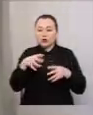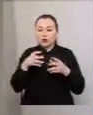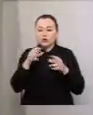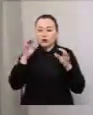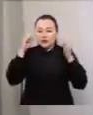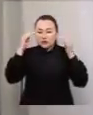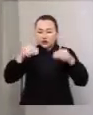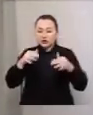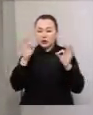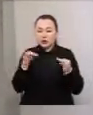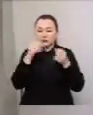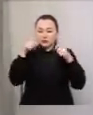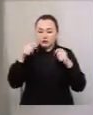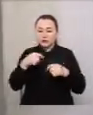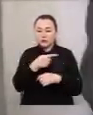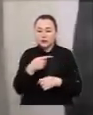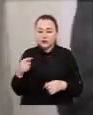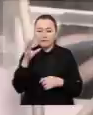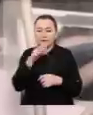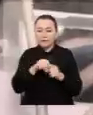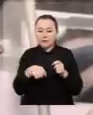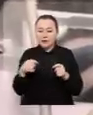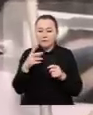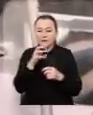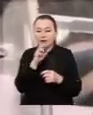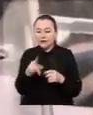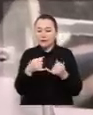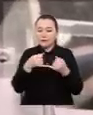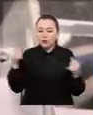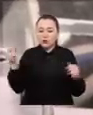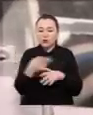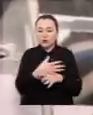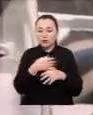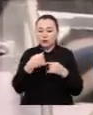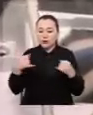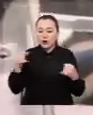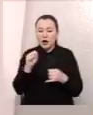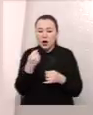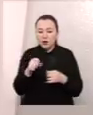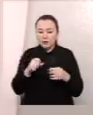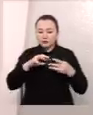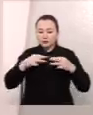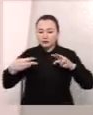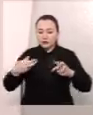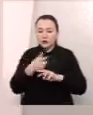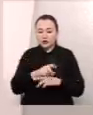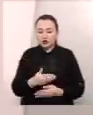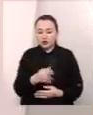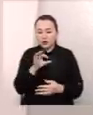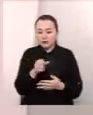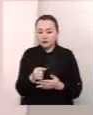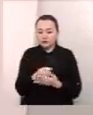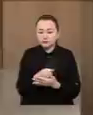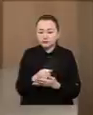подъезде в щитовых всюду, кроме первого этажа, срезан медный провод и вместо него установлен тонкий алюминиевый на скрутках. Жители с октября обивают